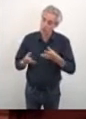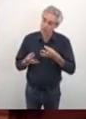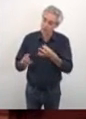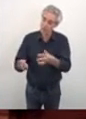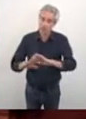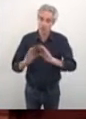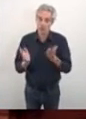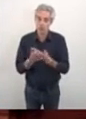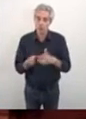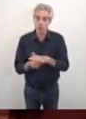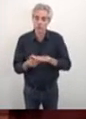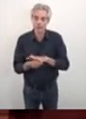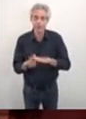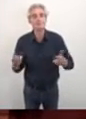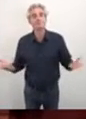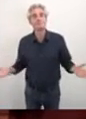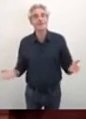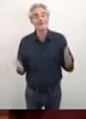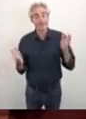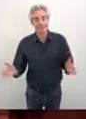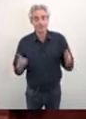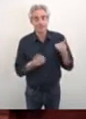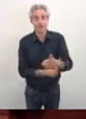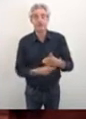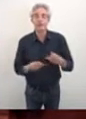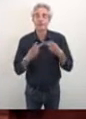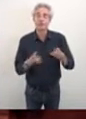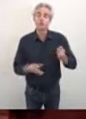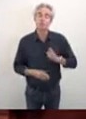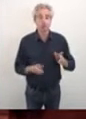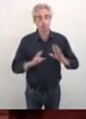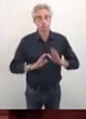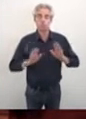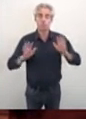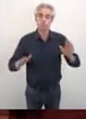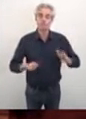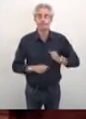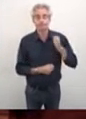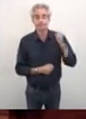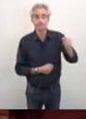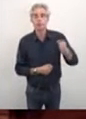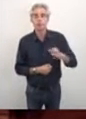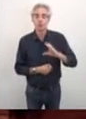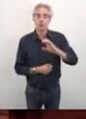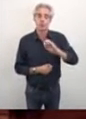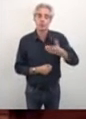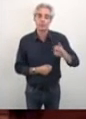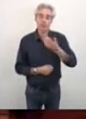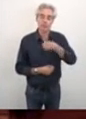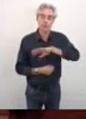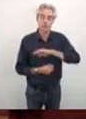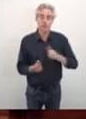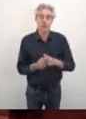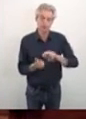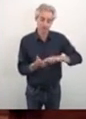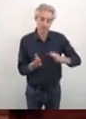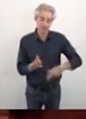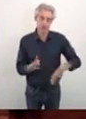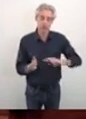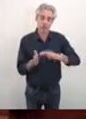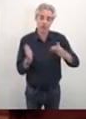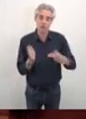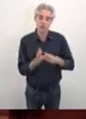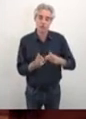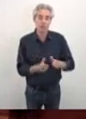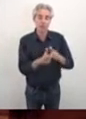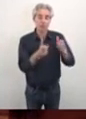utilisateurs. C'est dans ce cadre que la ville de Bordeaux souhaite affirmer son engagement dans une démarche de numérique responsable par la signature de la charte édictée par